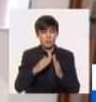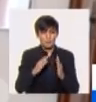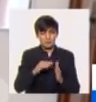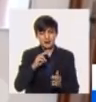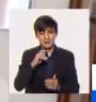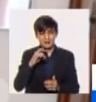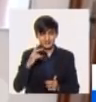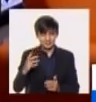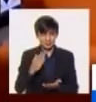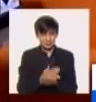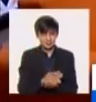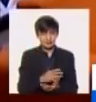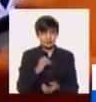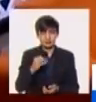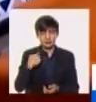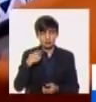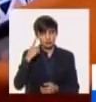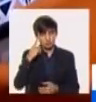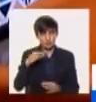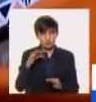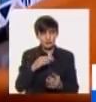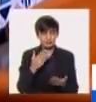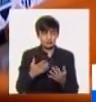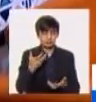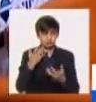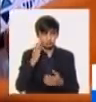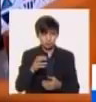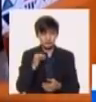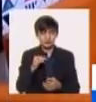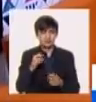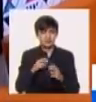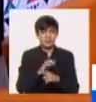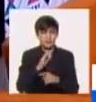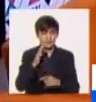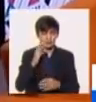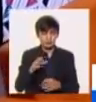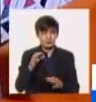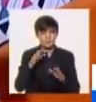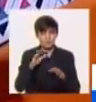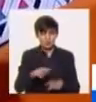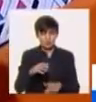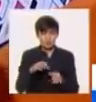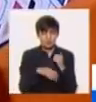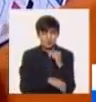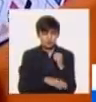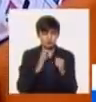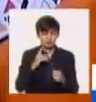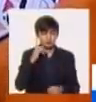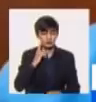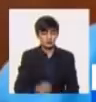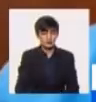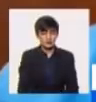карантина. И я думаю, данные исследования и данные направления будут иметь место чуть позже.